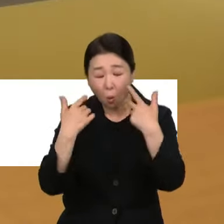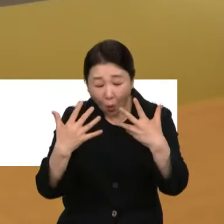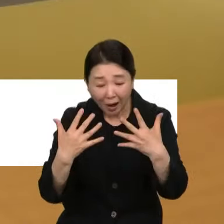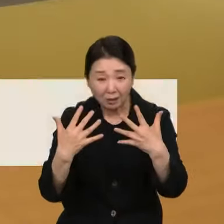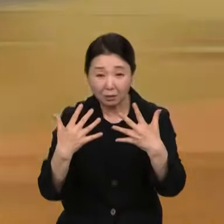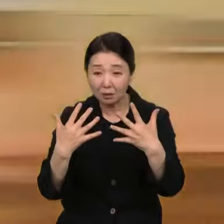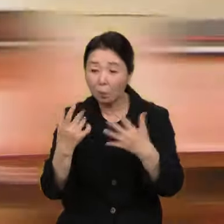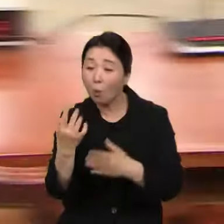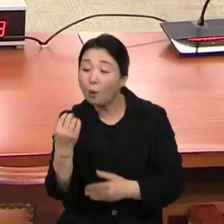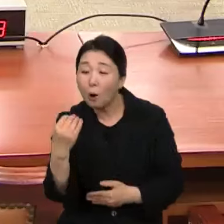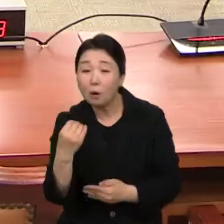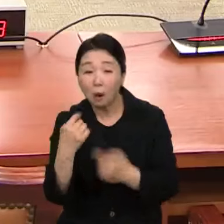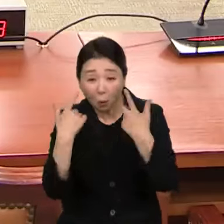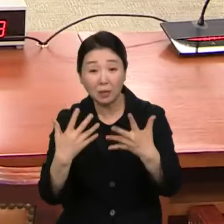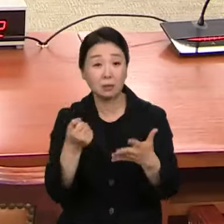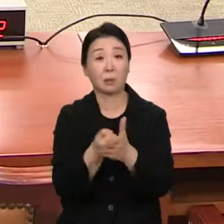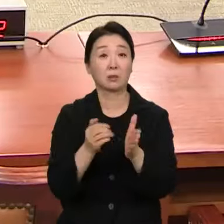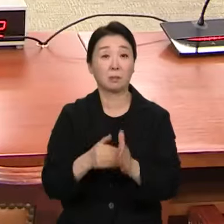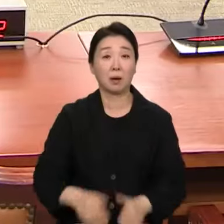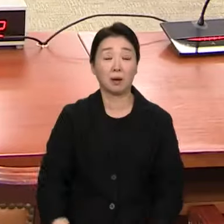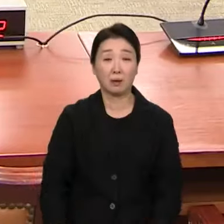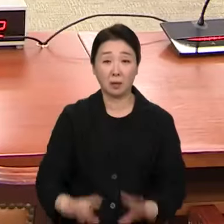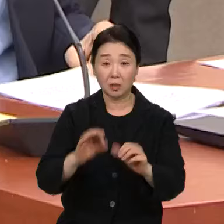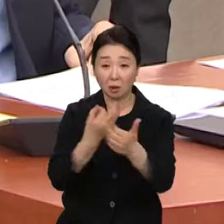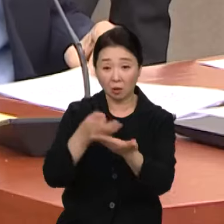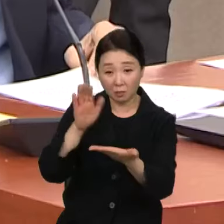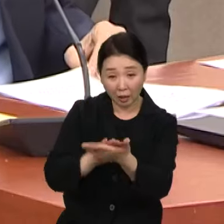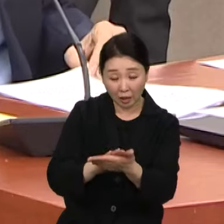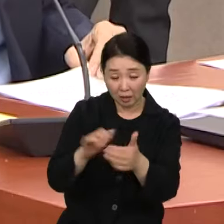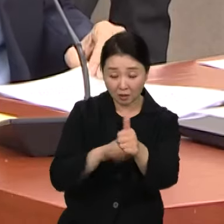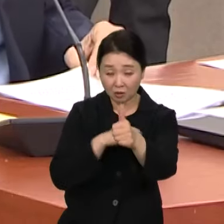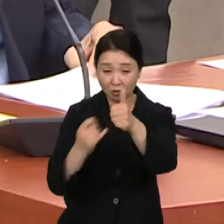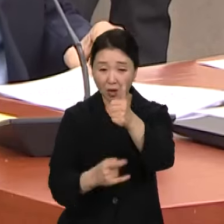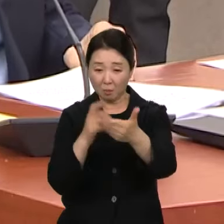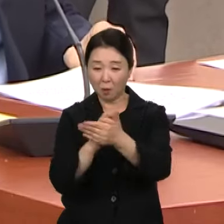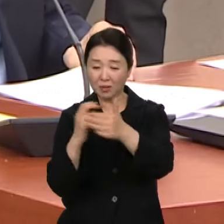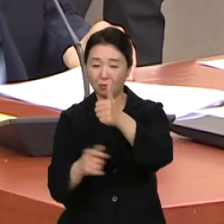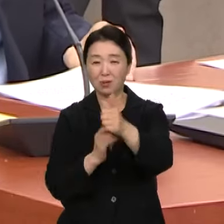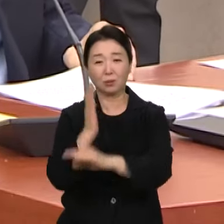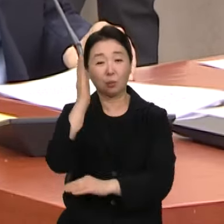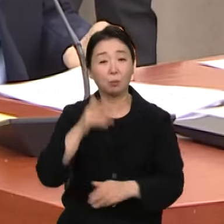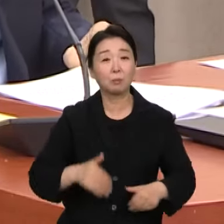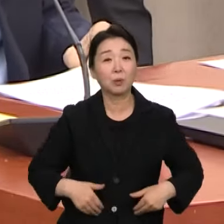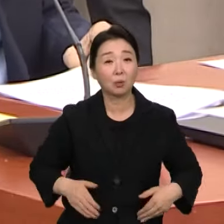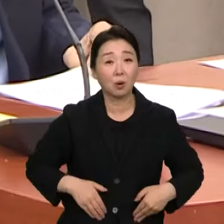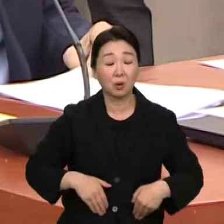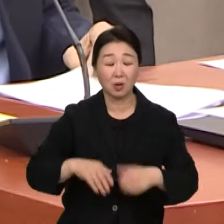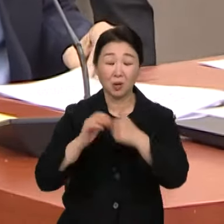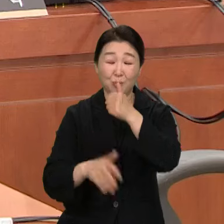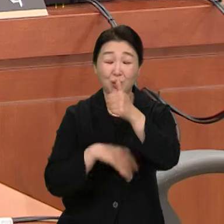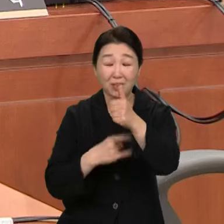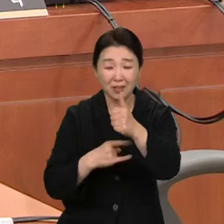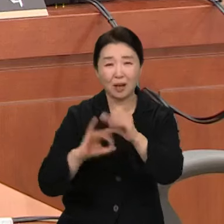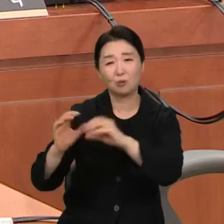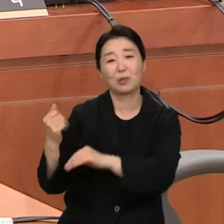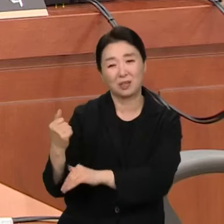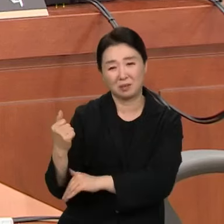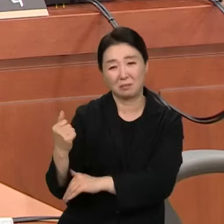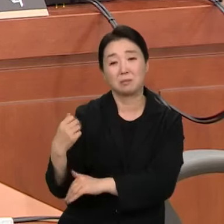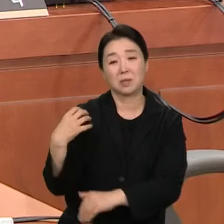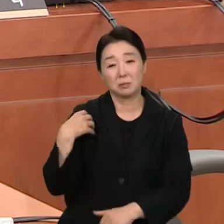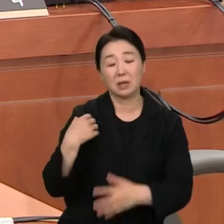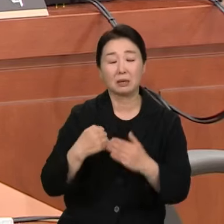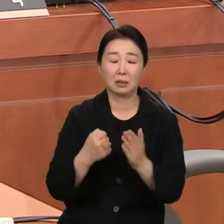거잖아요. 하지만 연금개혁안은 연금개혁 특위와 법사위를 통과해야 하는데 위원장이 모두 여당 소속이라 개의